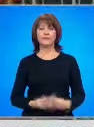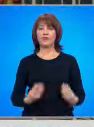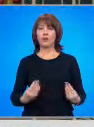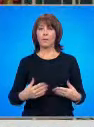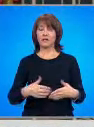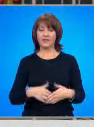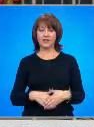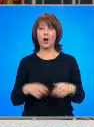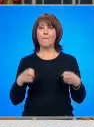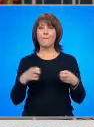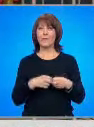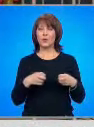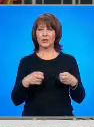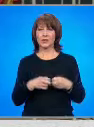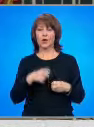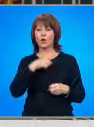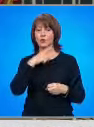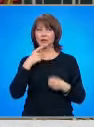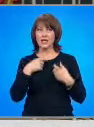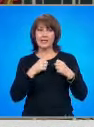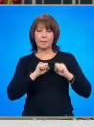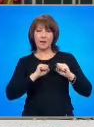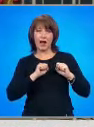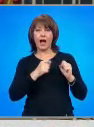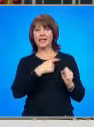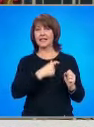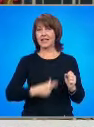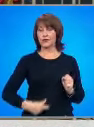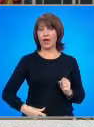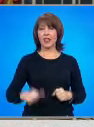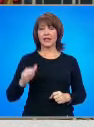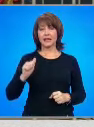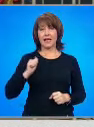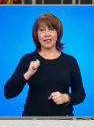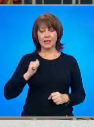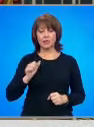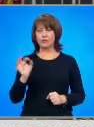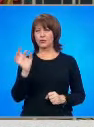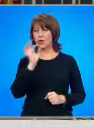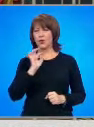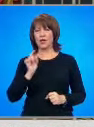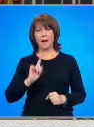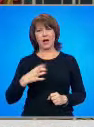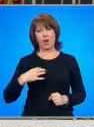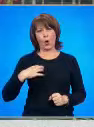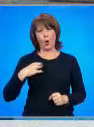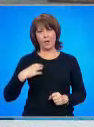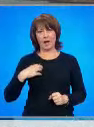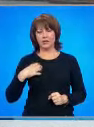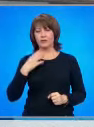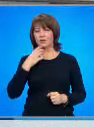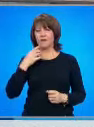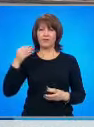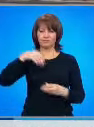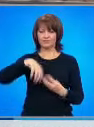Добър вечер от Брюксел. Русия представлява заплаха за националната ни сигурност, но няма опасност нито от въвеждането